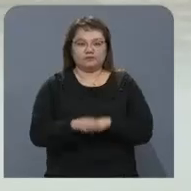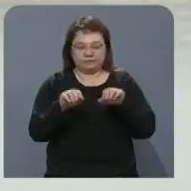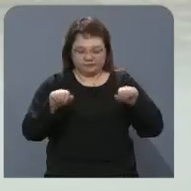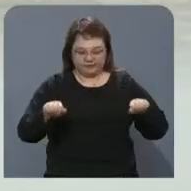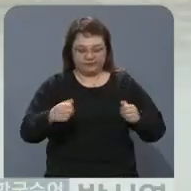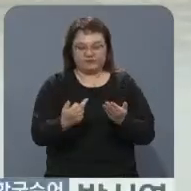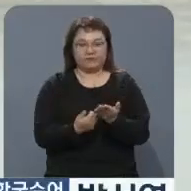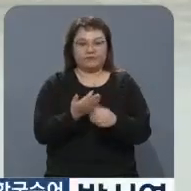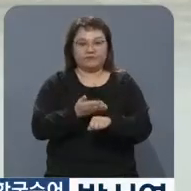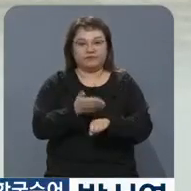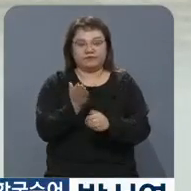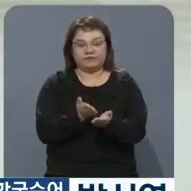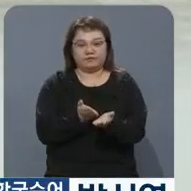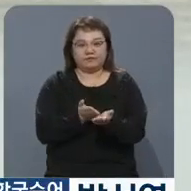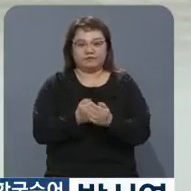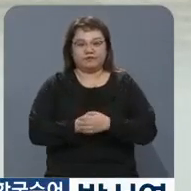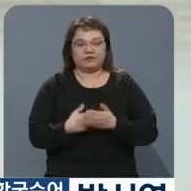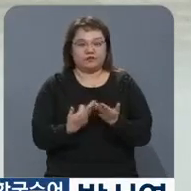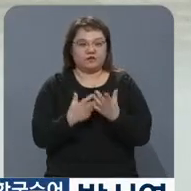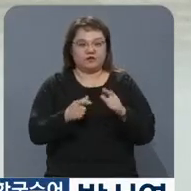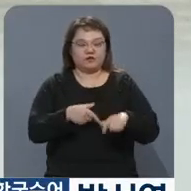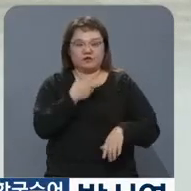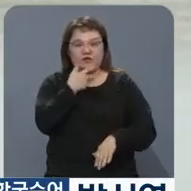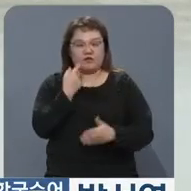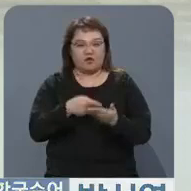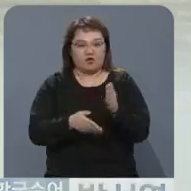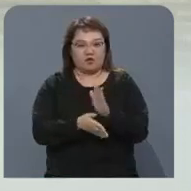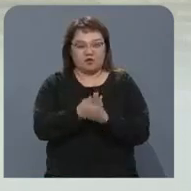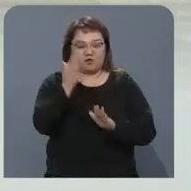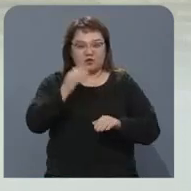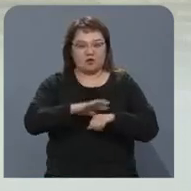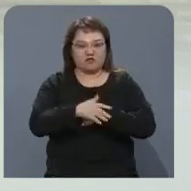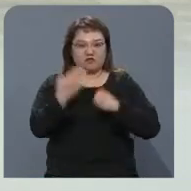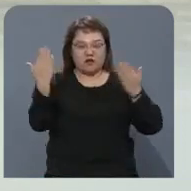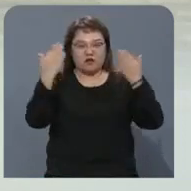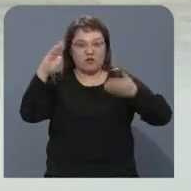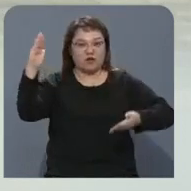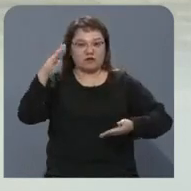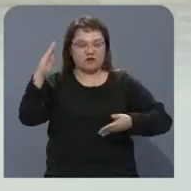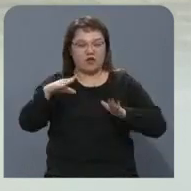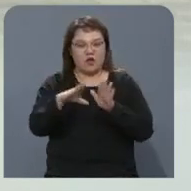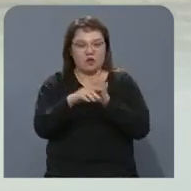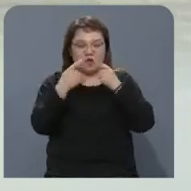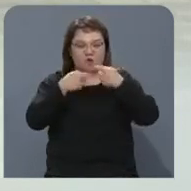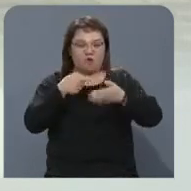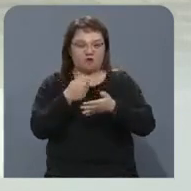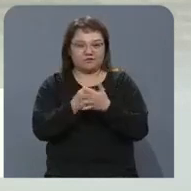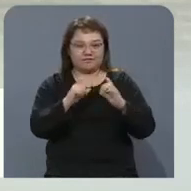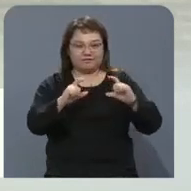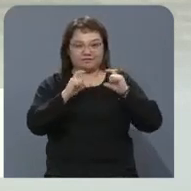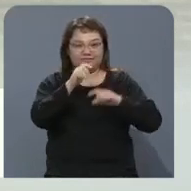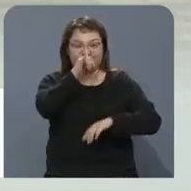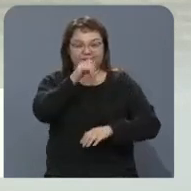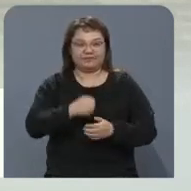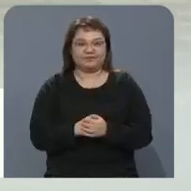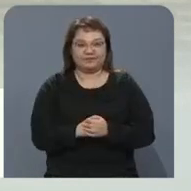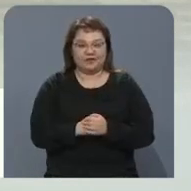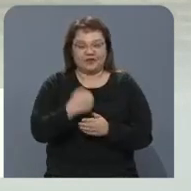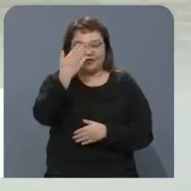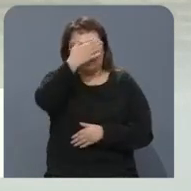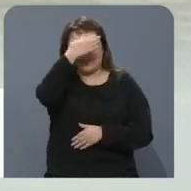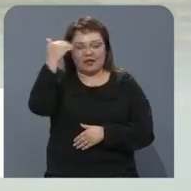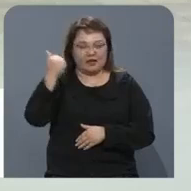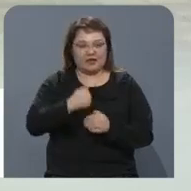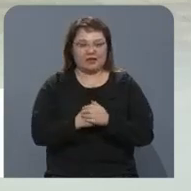안녕하십니까. 제주 9시 뉴스입니다. 제주 영어교육도시에 있는 한 국제학교의 학생이 코로나19 확진 판정을 받았습니다. 다행히